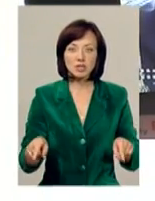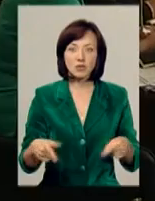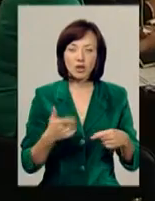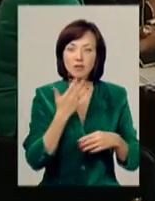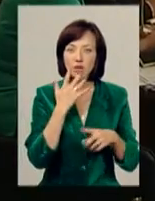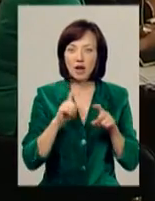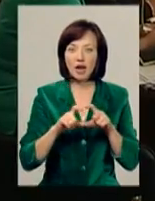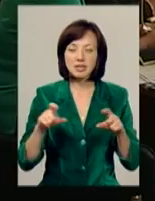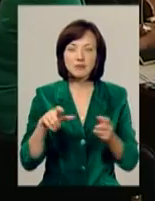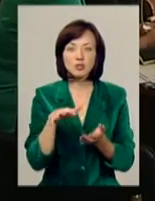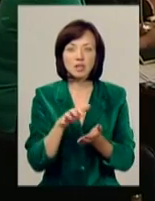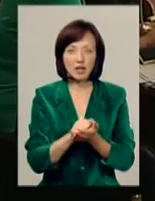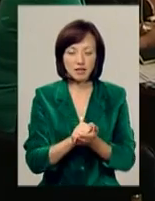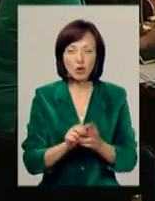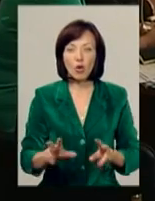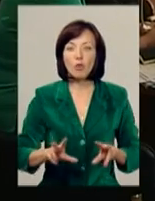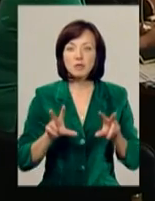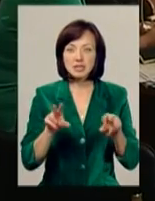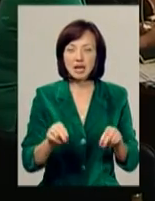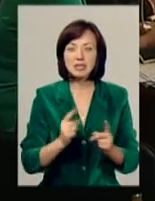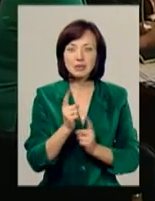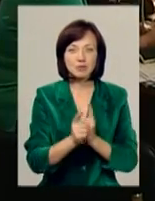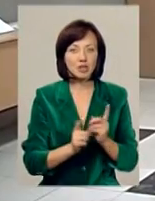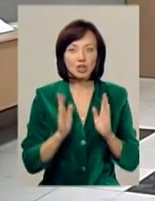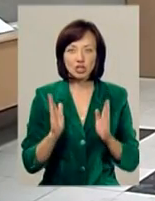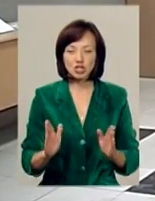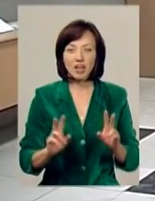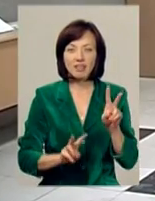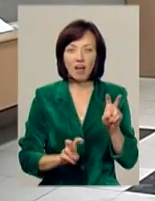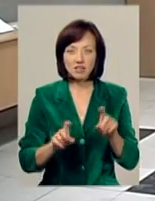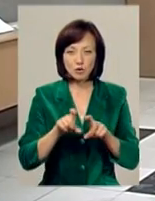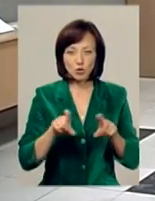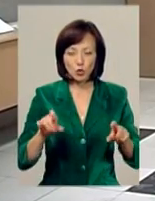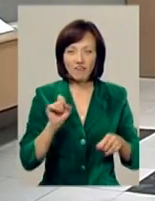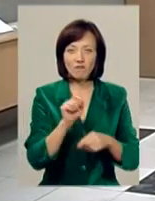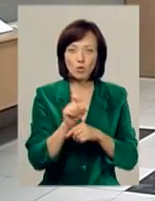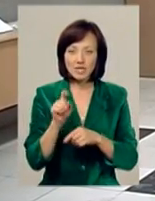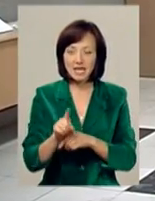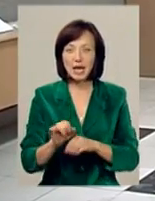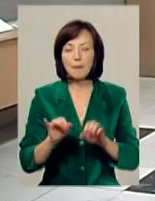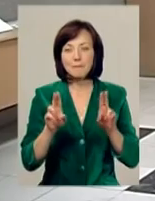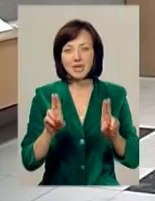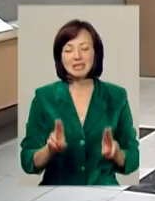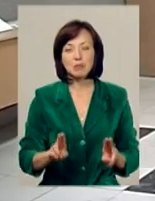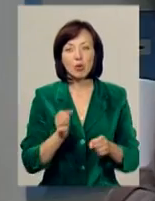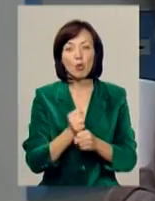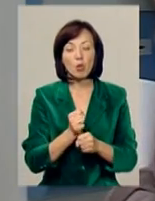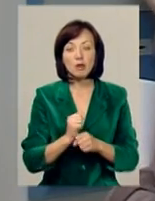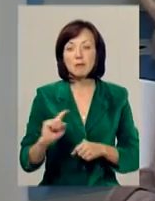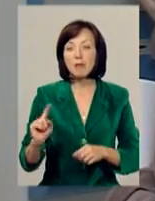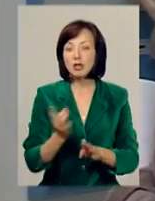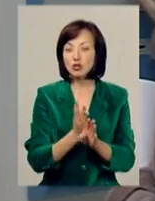зайнятості чиновник обіцяє зміниться не лише назва структури а й її функції та принципи роботи першочергово